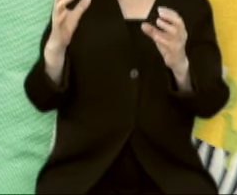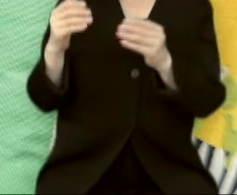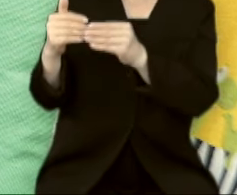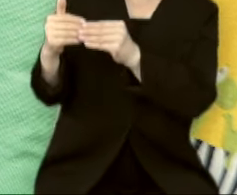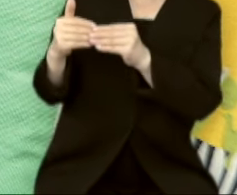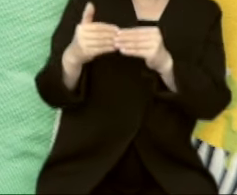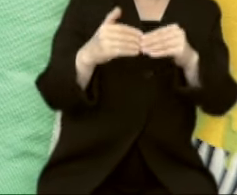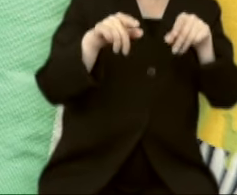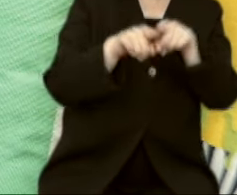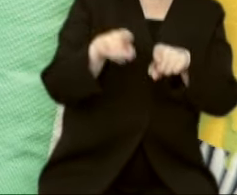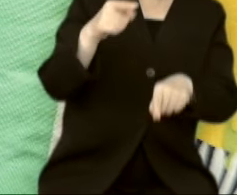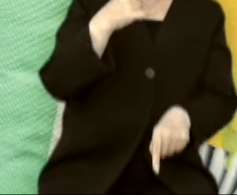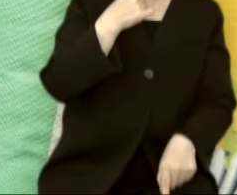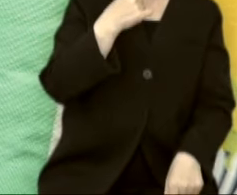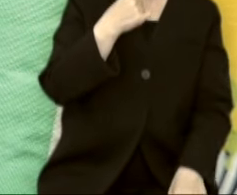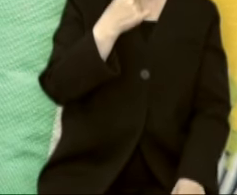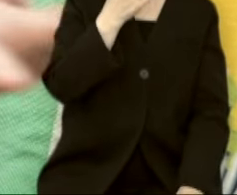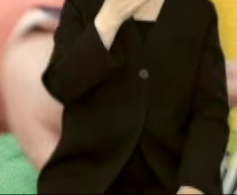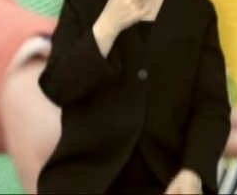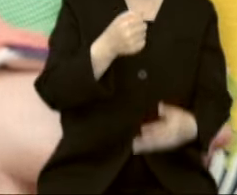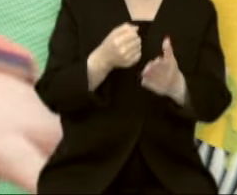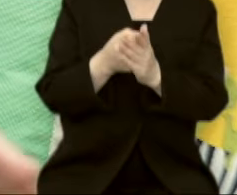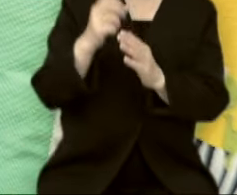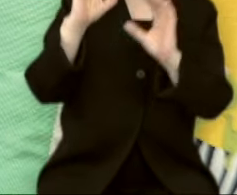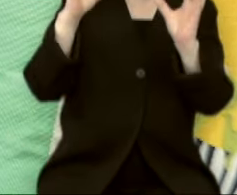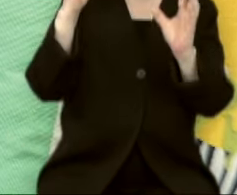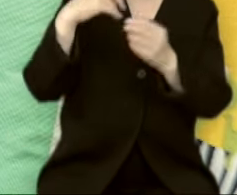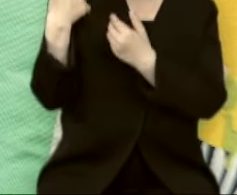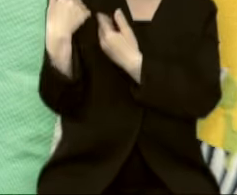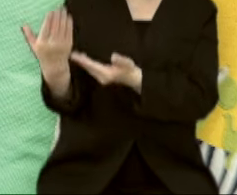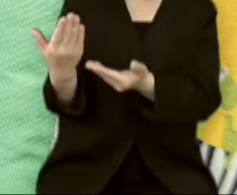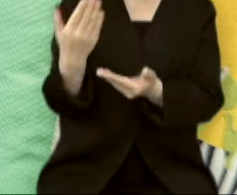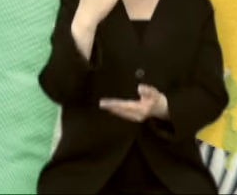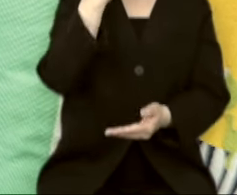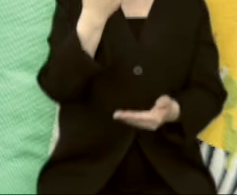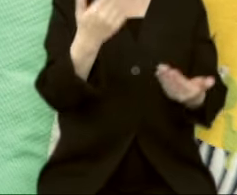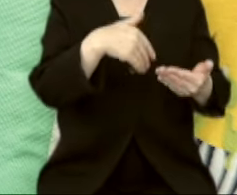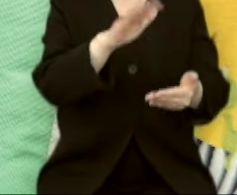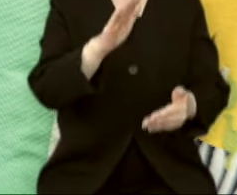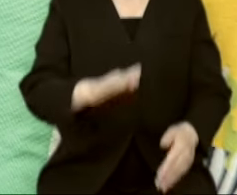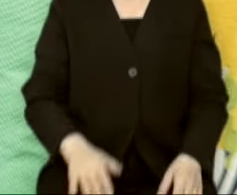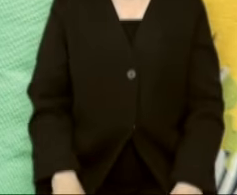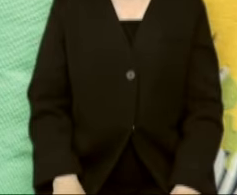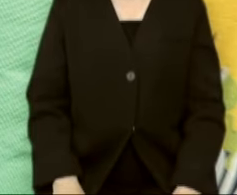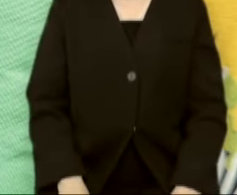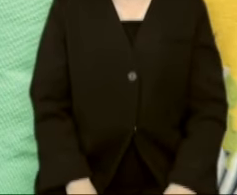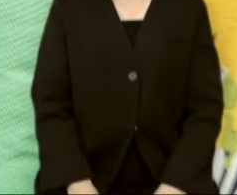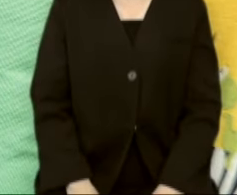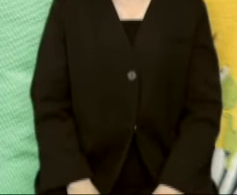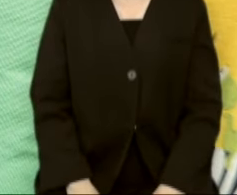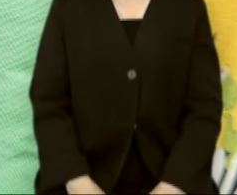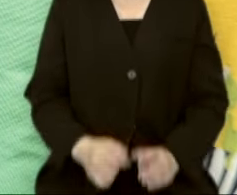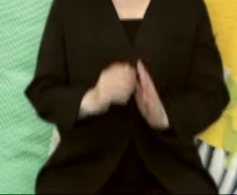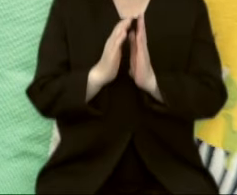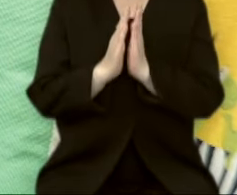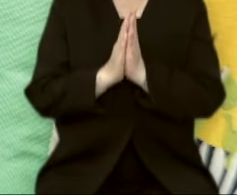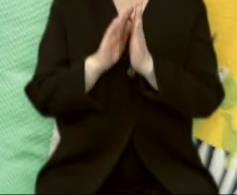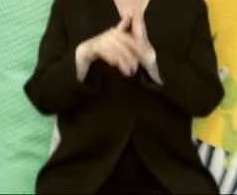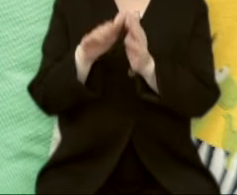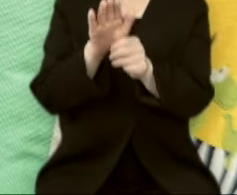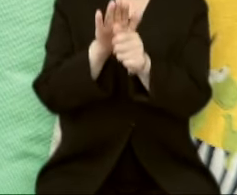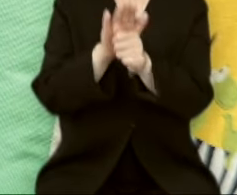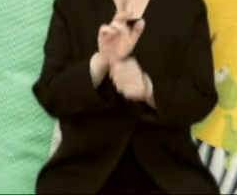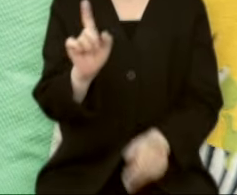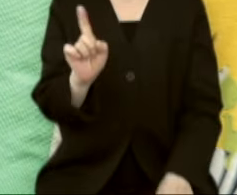걸 원하지 않으니까 아이들을 그냥 방치해놓고 엄마들이 일하러 가요. 네. 그래서 제가 기도하면서 어떻게 이렇게 도울